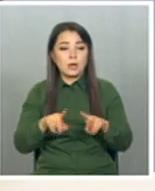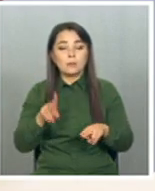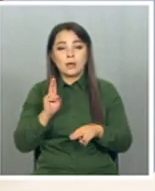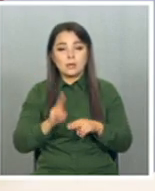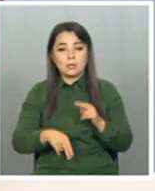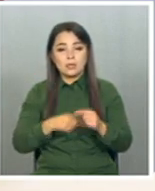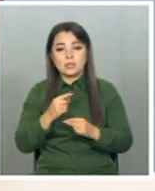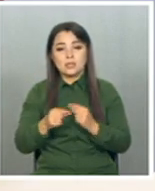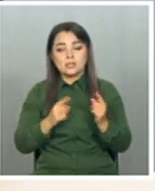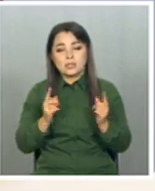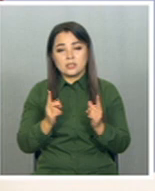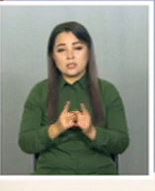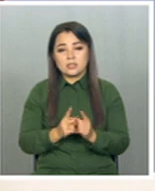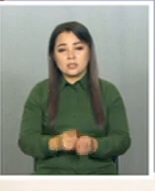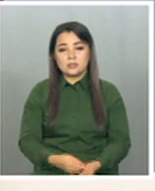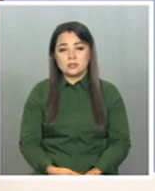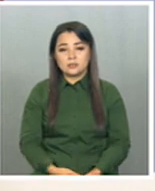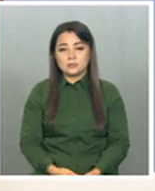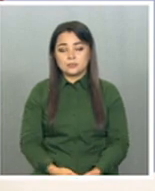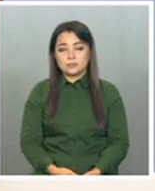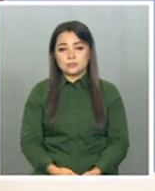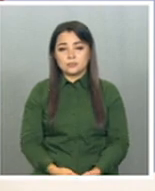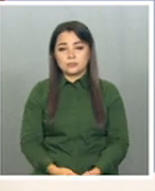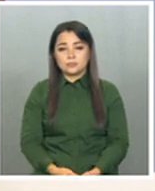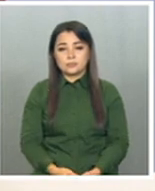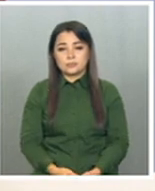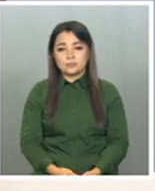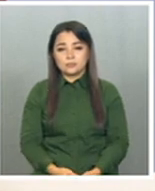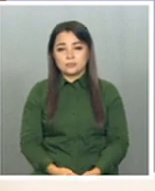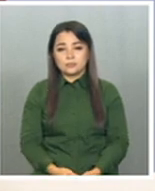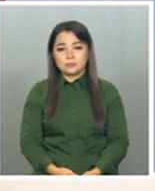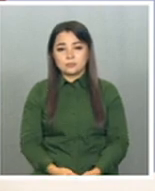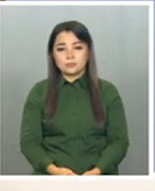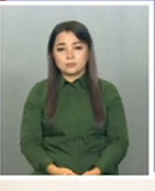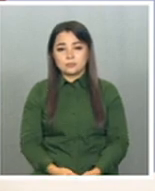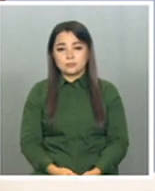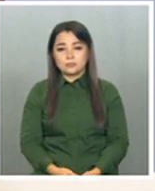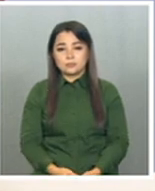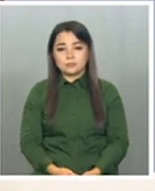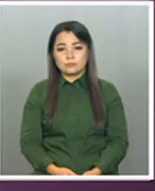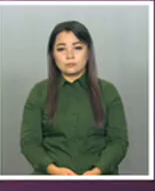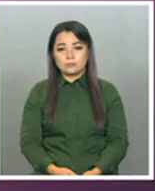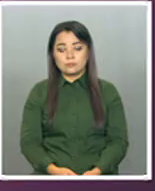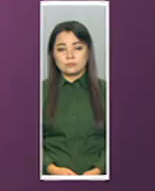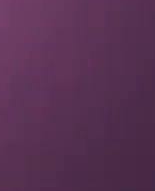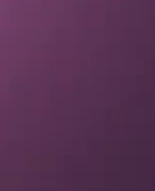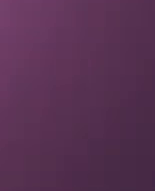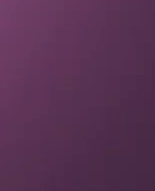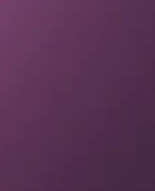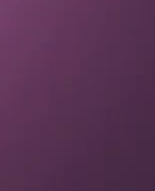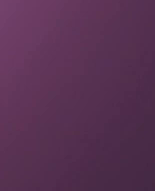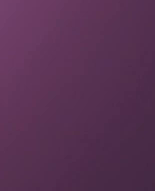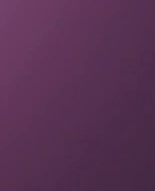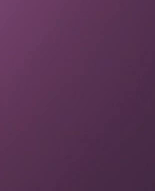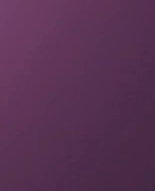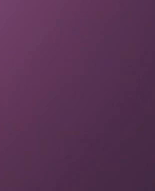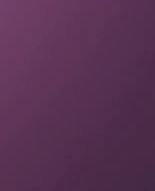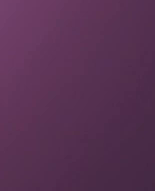сабағымыз аяқталды. Келесі сабақта кездескенше сау болыңыздар.